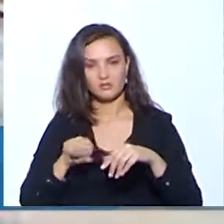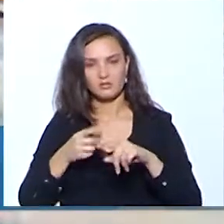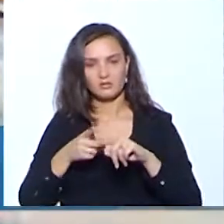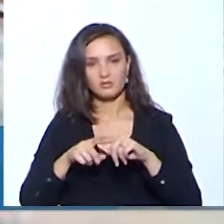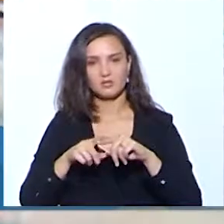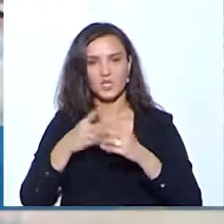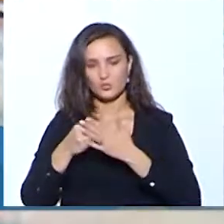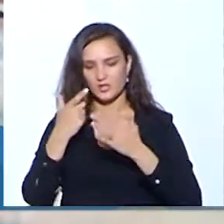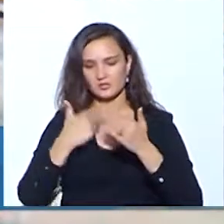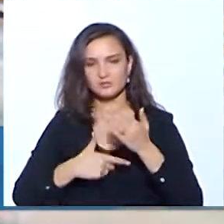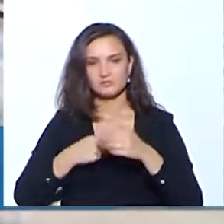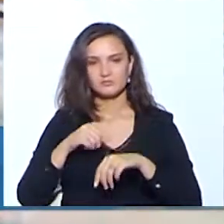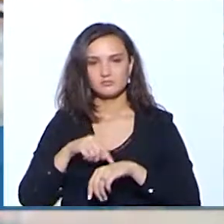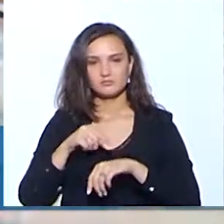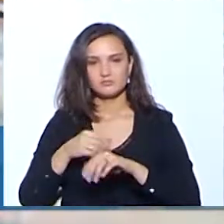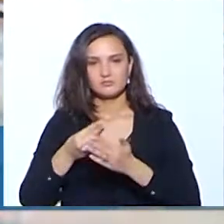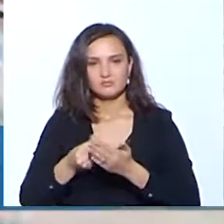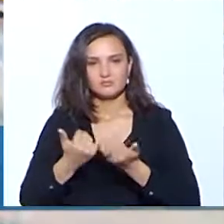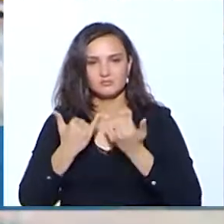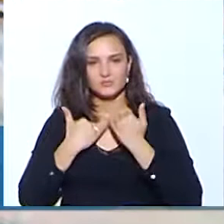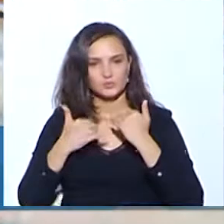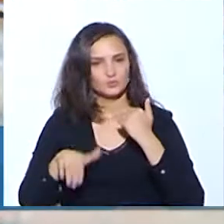არ დაფასება სიცოცხლის გამოიხატება,